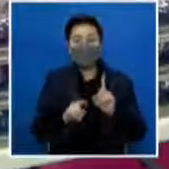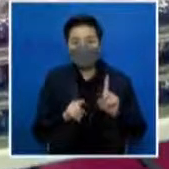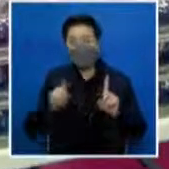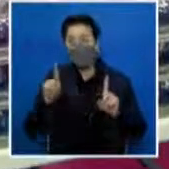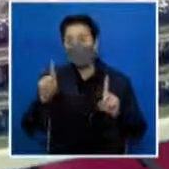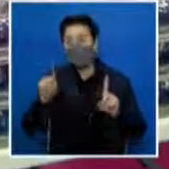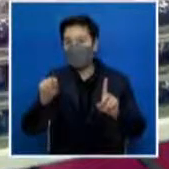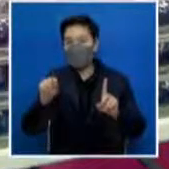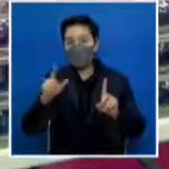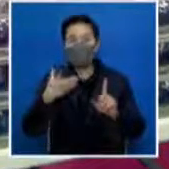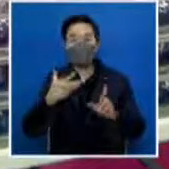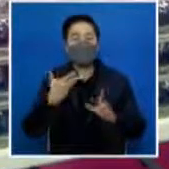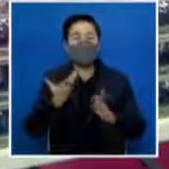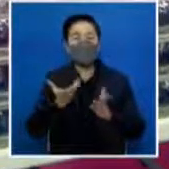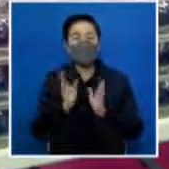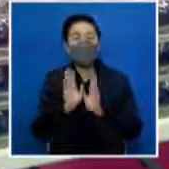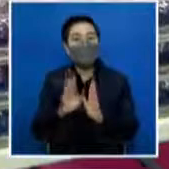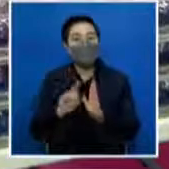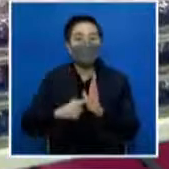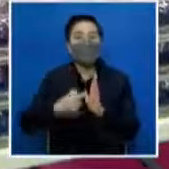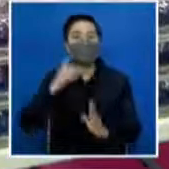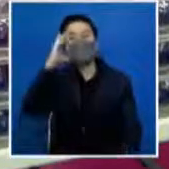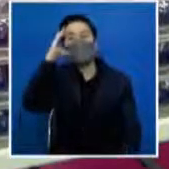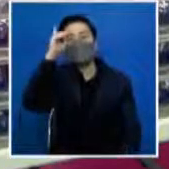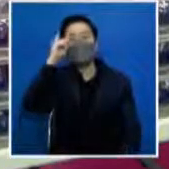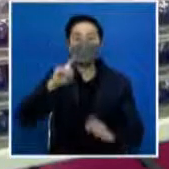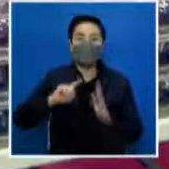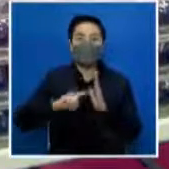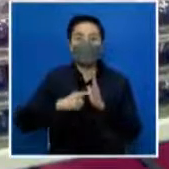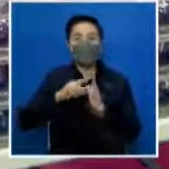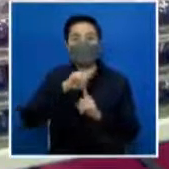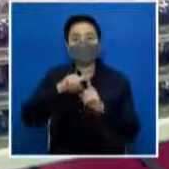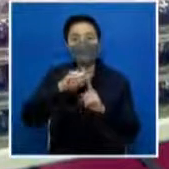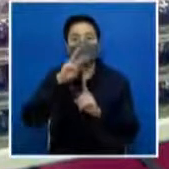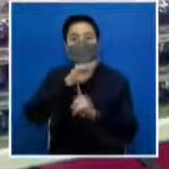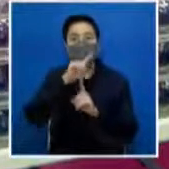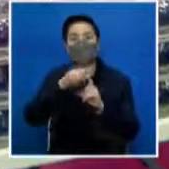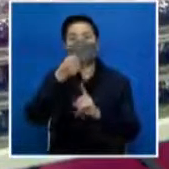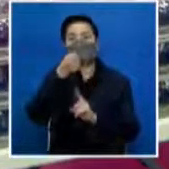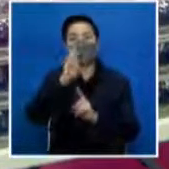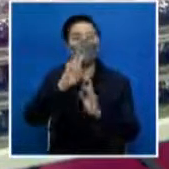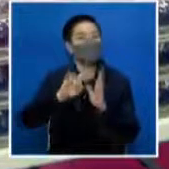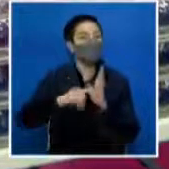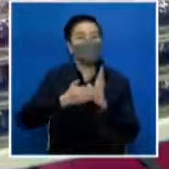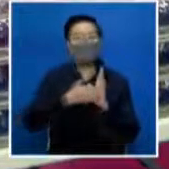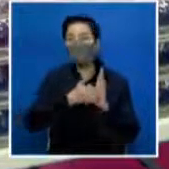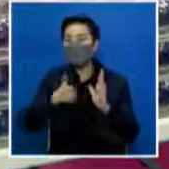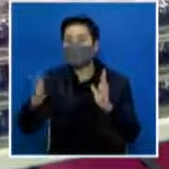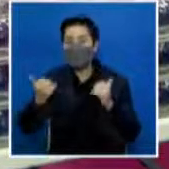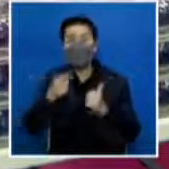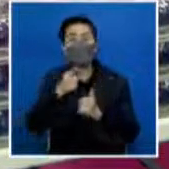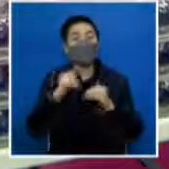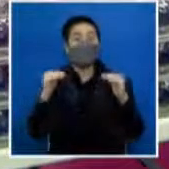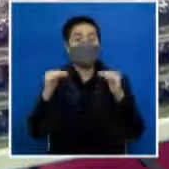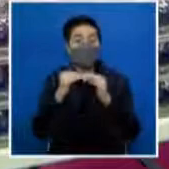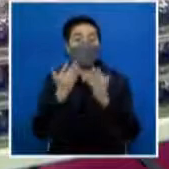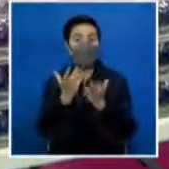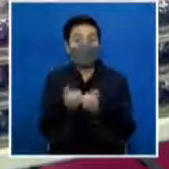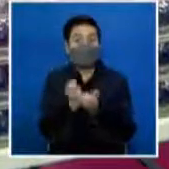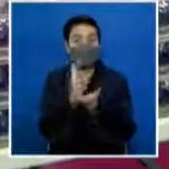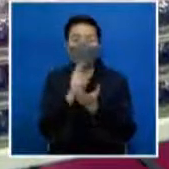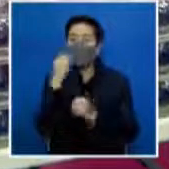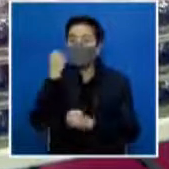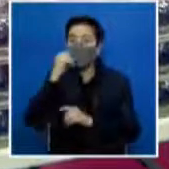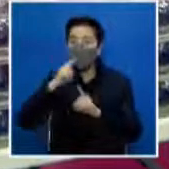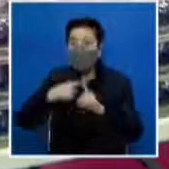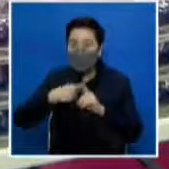บาทค่ะจะเปิดให้รับฝากในวันพรุ่งนี้นะคะวันที่17มิถุนายนเป็นต้นไปค่ะโดยท่านจะมีสิทธิ์ลุ้นรางวัลทุกเดือนนะ